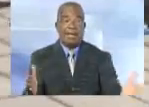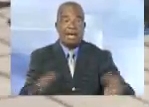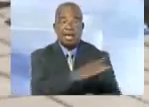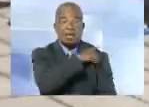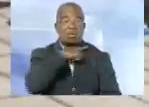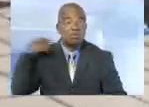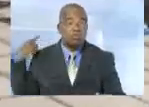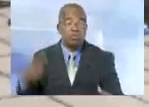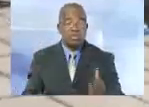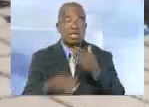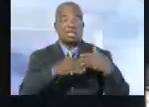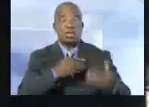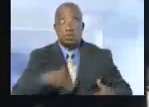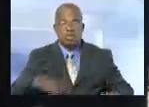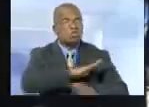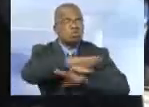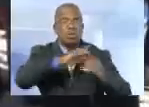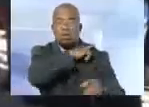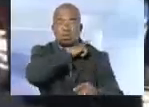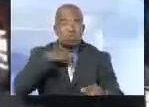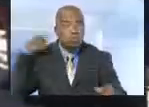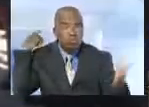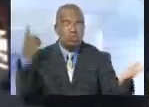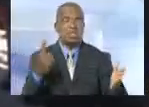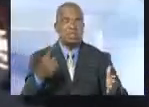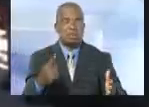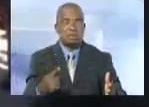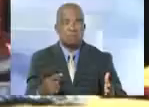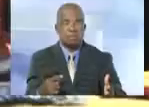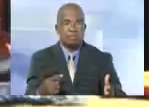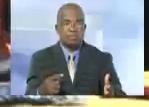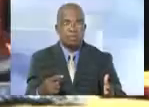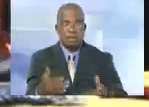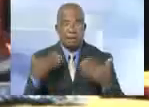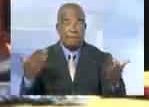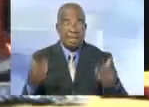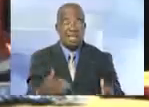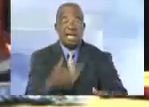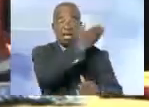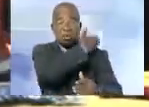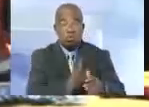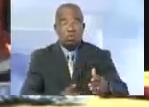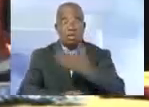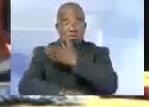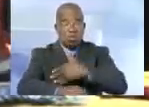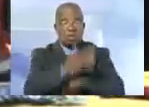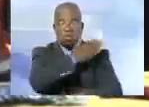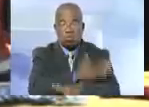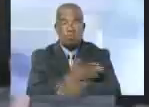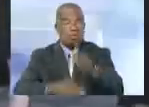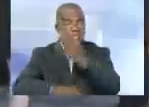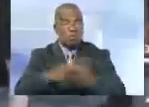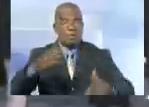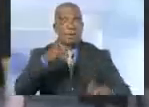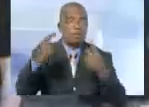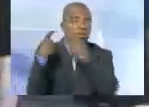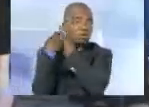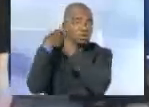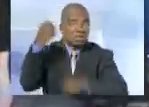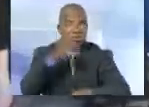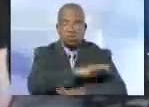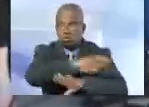Zuma devait prononcer son discours sur l'état de la nation. Dans un pays qui détient le record des infractions sexuelles,